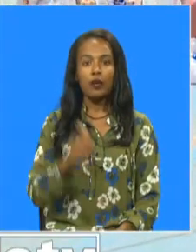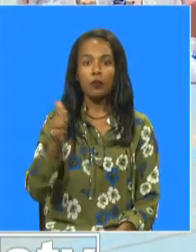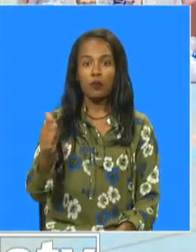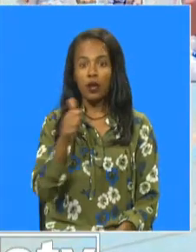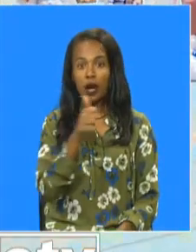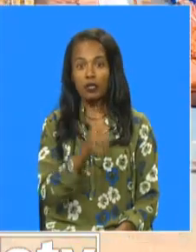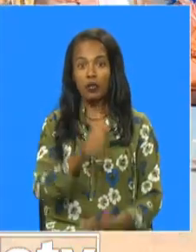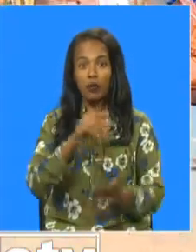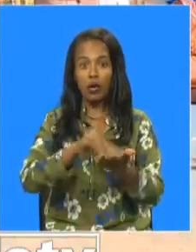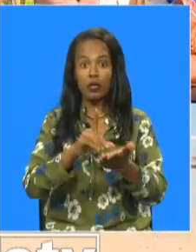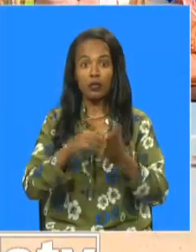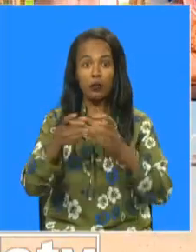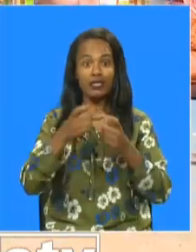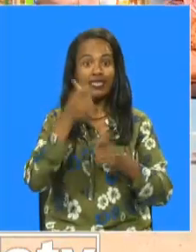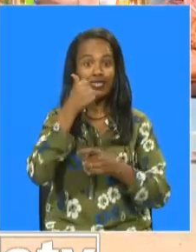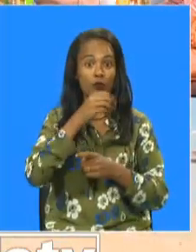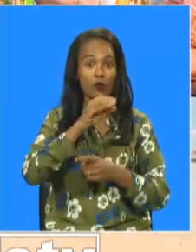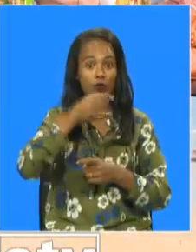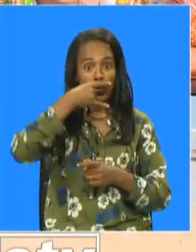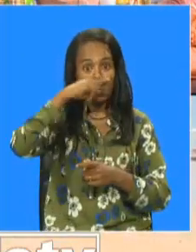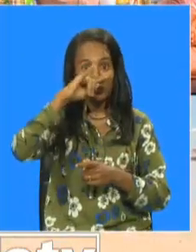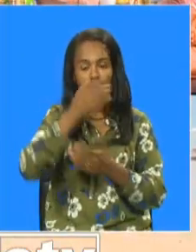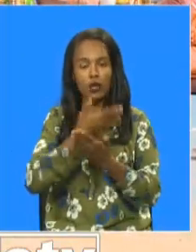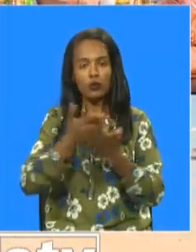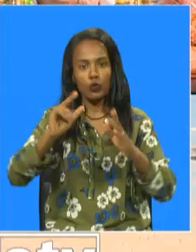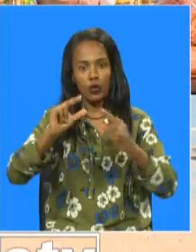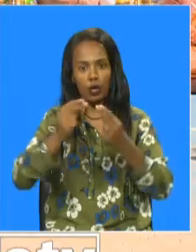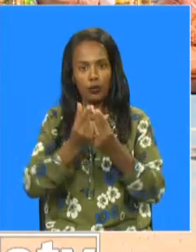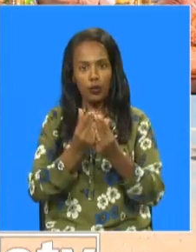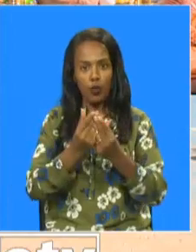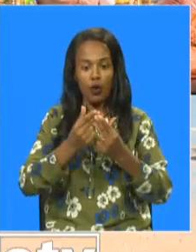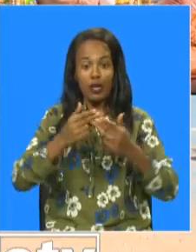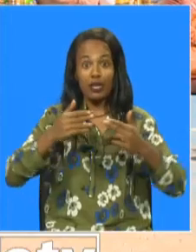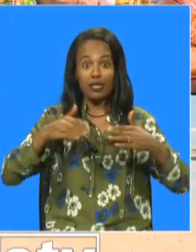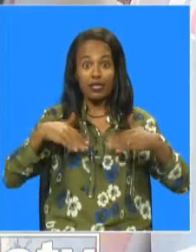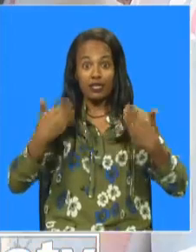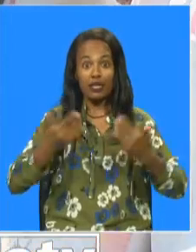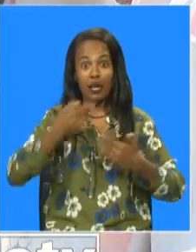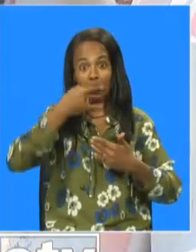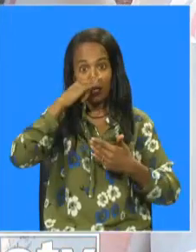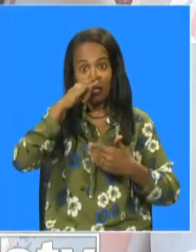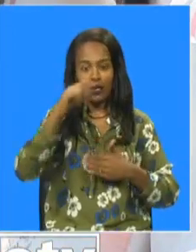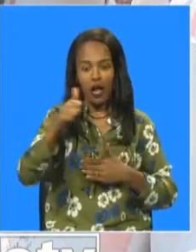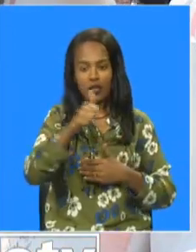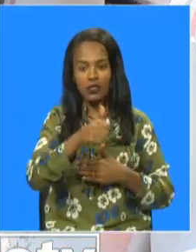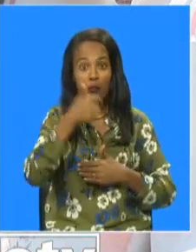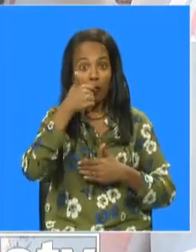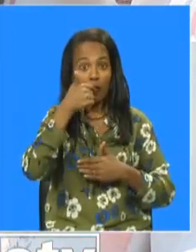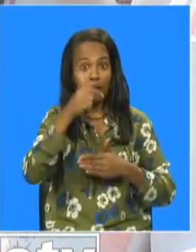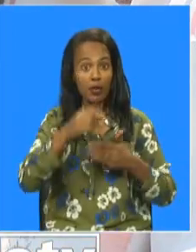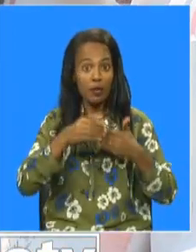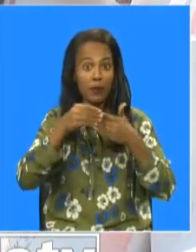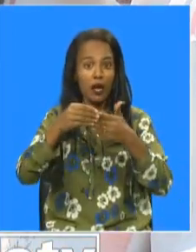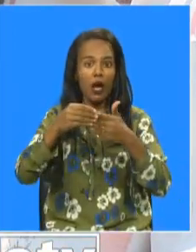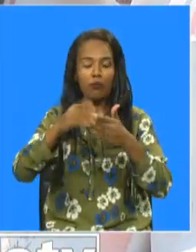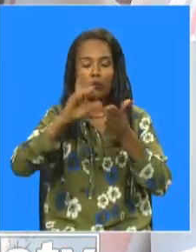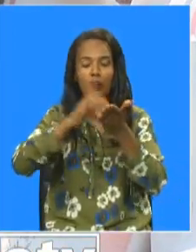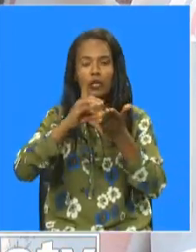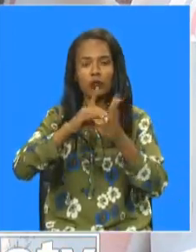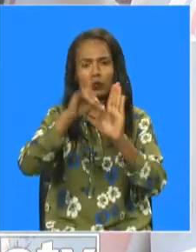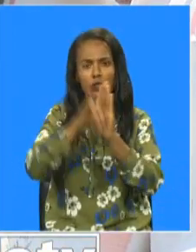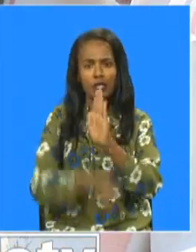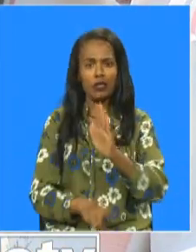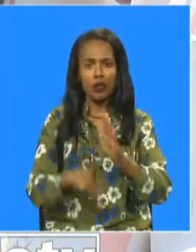በአዲስ አበባ ከተማ አስተዳደር የሴቶችና ህጻናት ጉዳይ ቢሮ ደስተኛ ህጻናት ለአዲስ አበባ በሚል መርሃ ግብር በከተማው